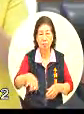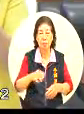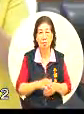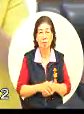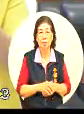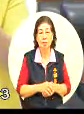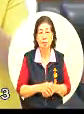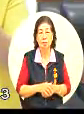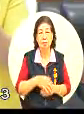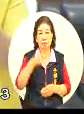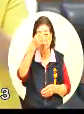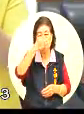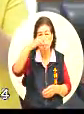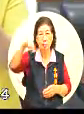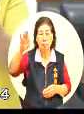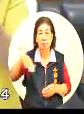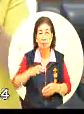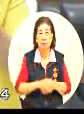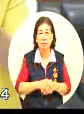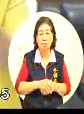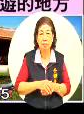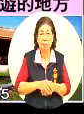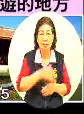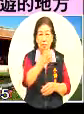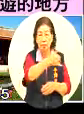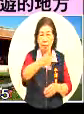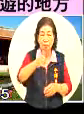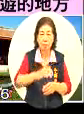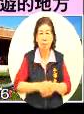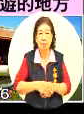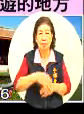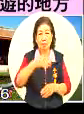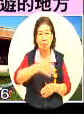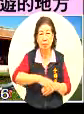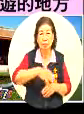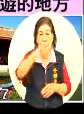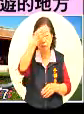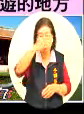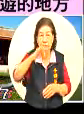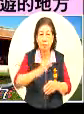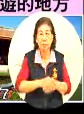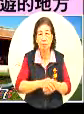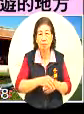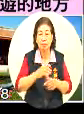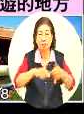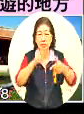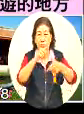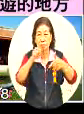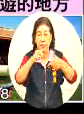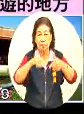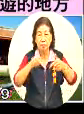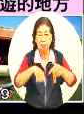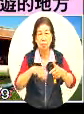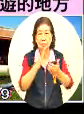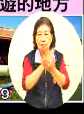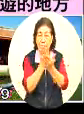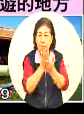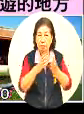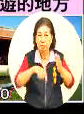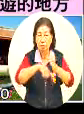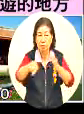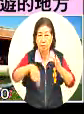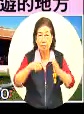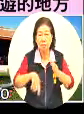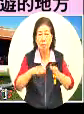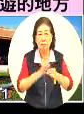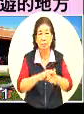我们凤山哦到处都有古迹，像凤仪书院哦，凤仪书院去年年底年初刚启用